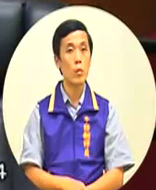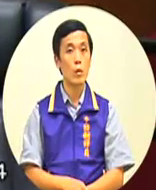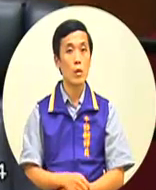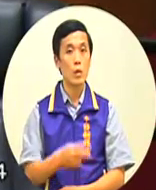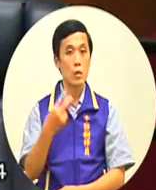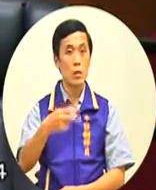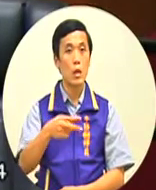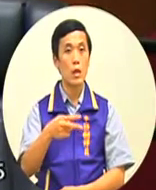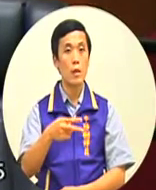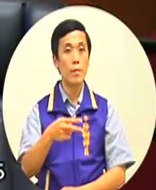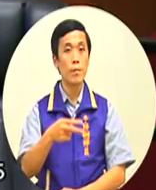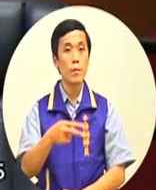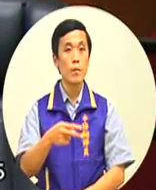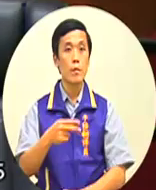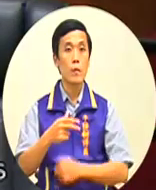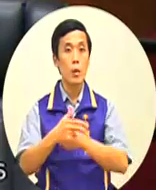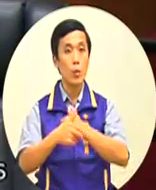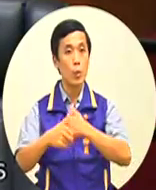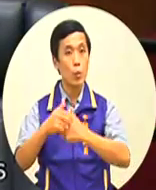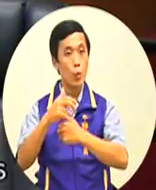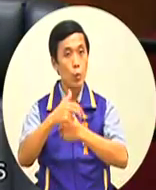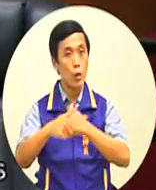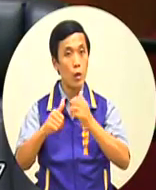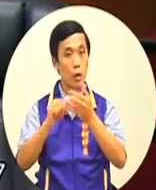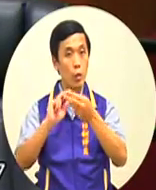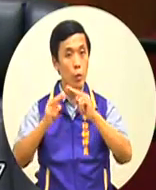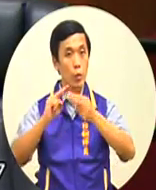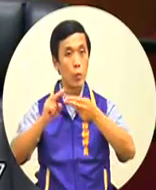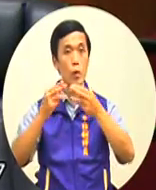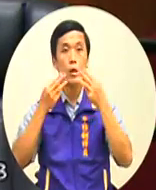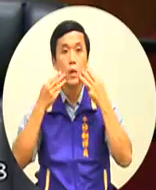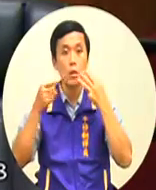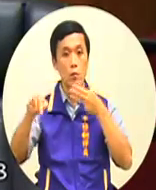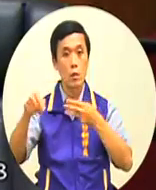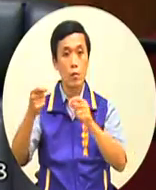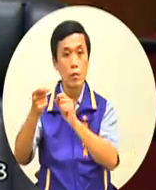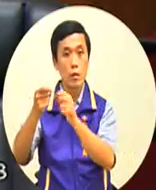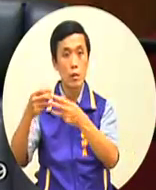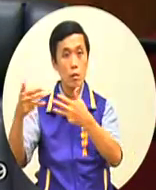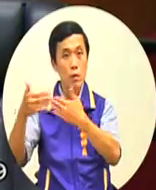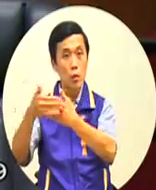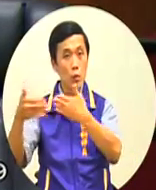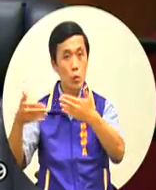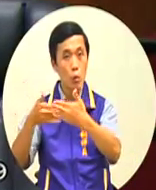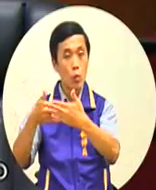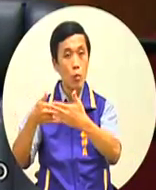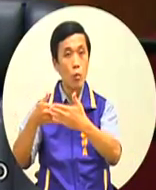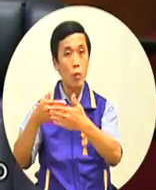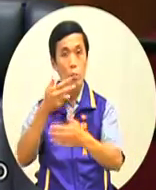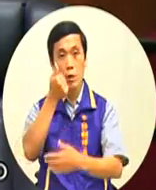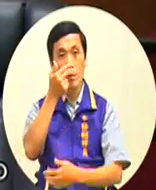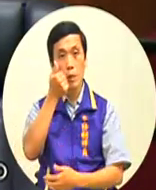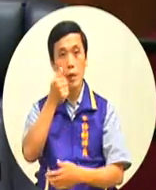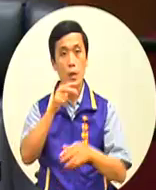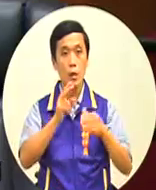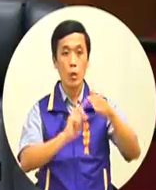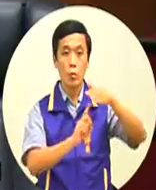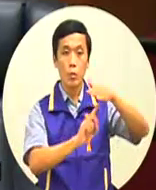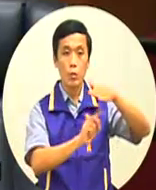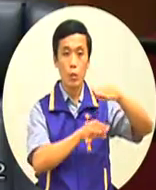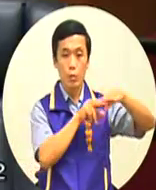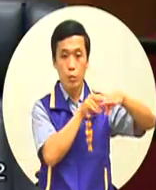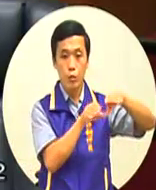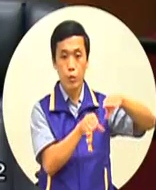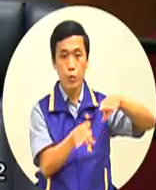为我们魏武营的这个交通，我们魏武营的交通高速公路嘛，下车应该都可以走路